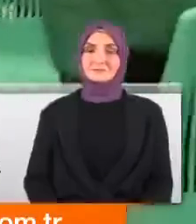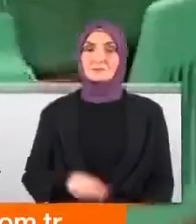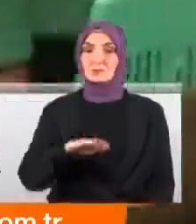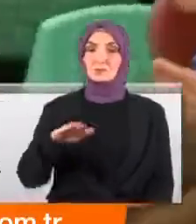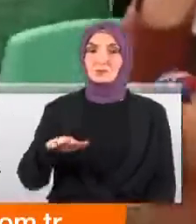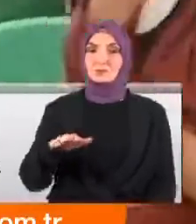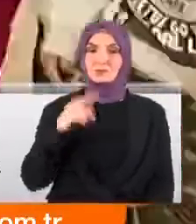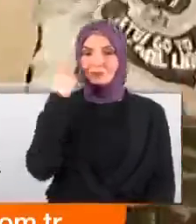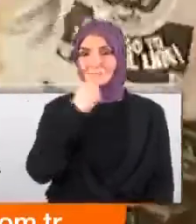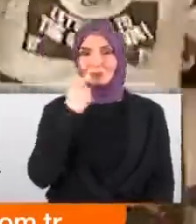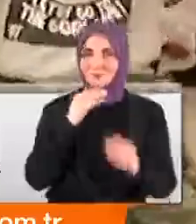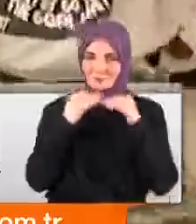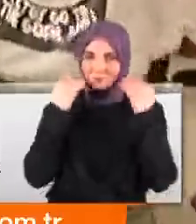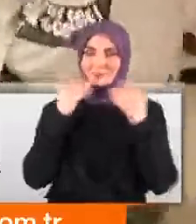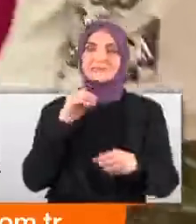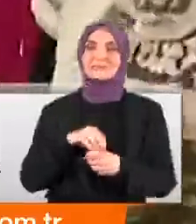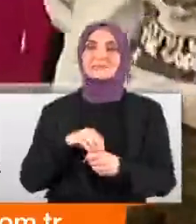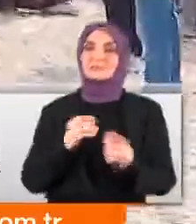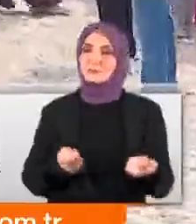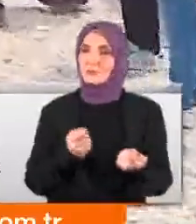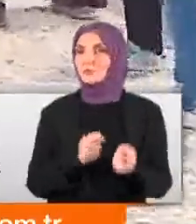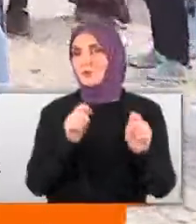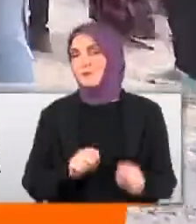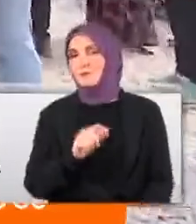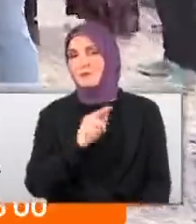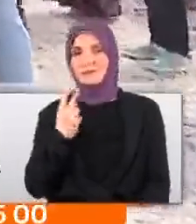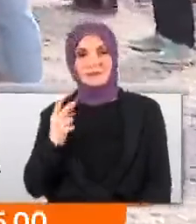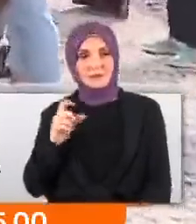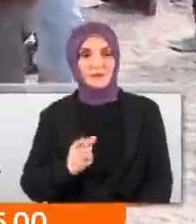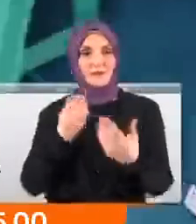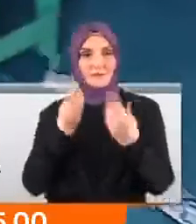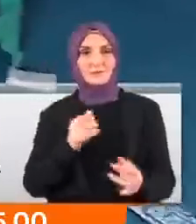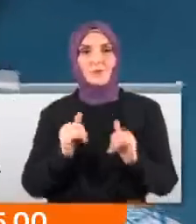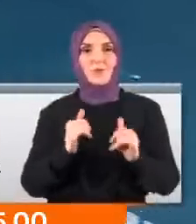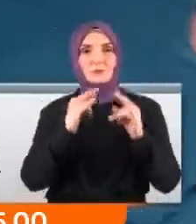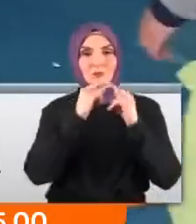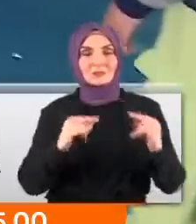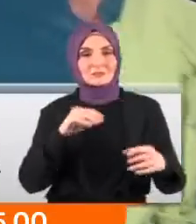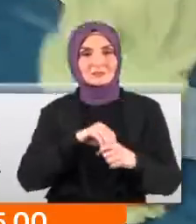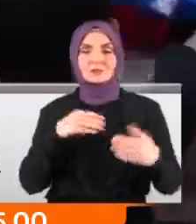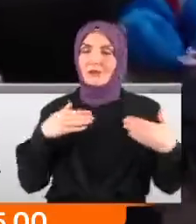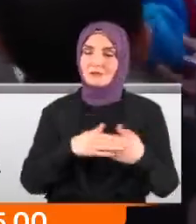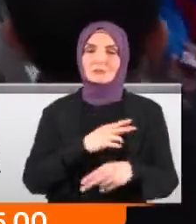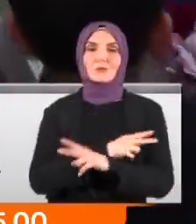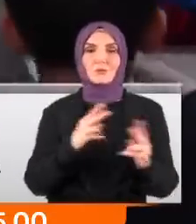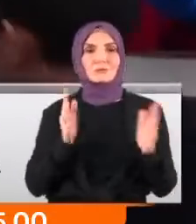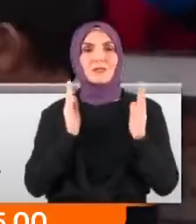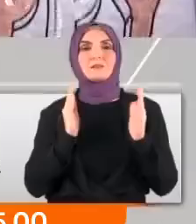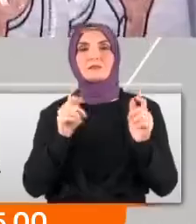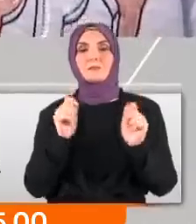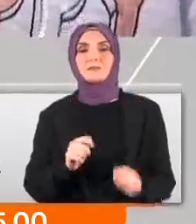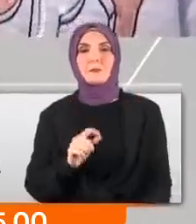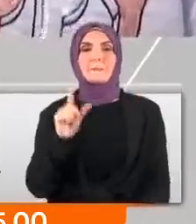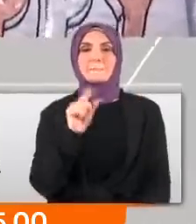Çocukların yüzü gülsün diye harekete geçtiler. İki aydır oyun çadırlarında gece gündüz etkinlik düzenlediler. Mandal kapmaca